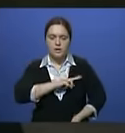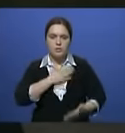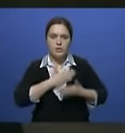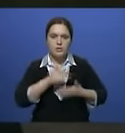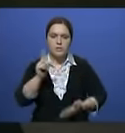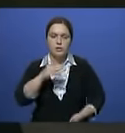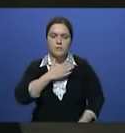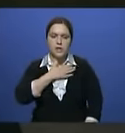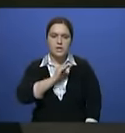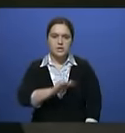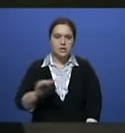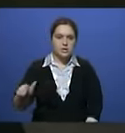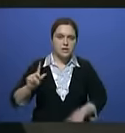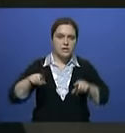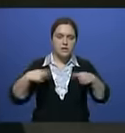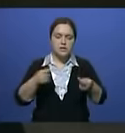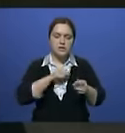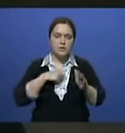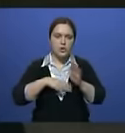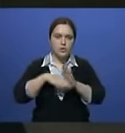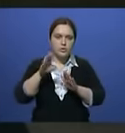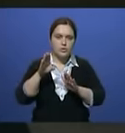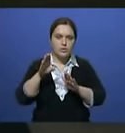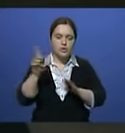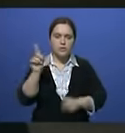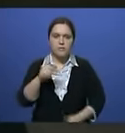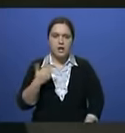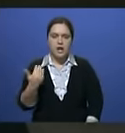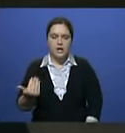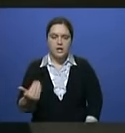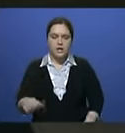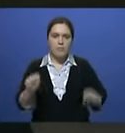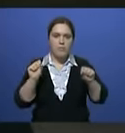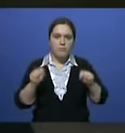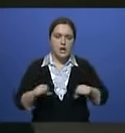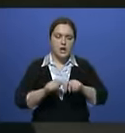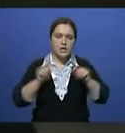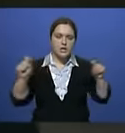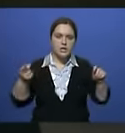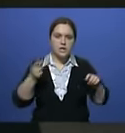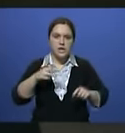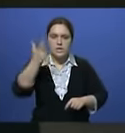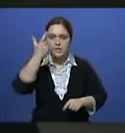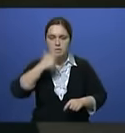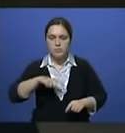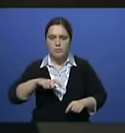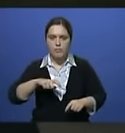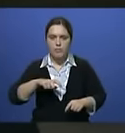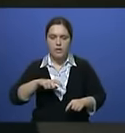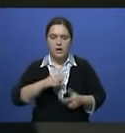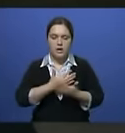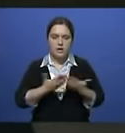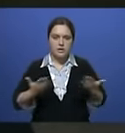чтобы нашим детям досталось всё самое лучшее чтобы они могли открыть для себя все горизонты